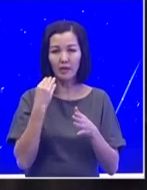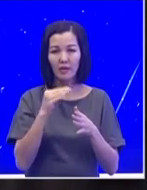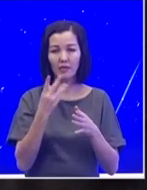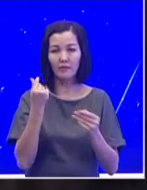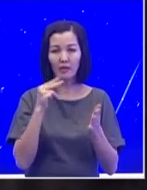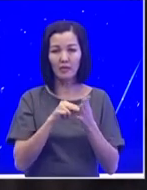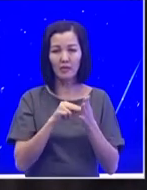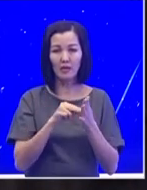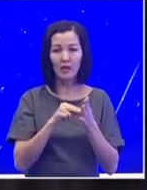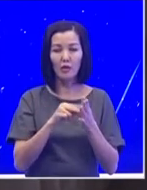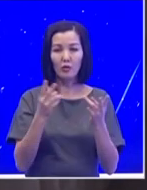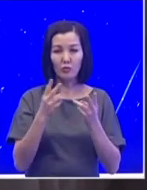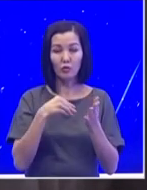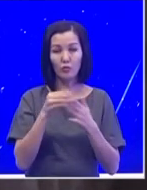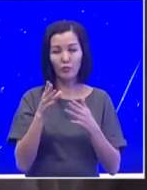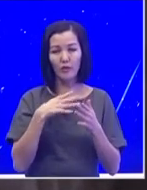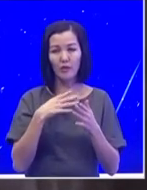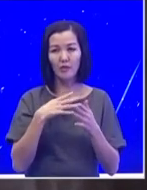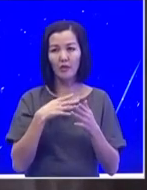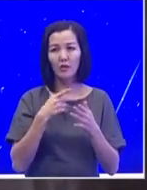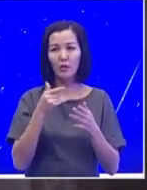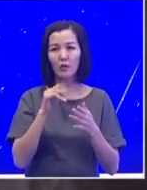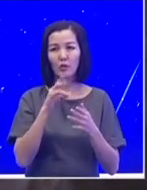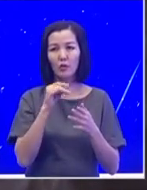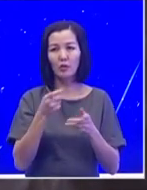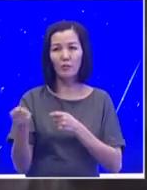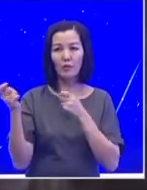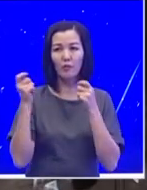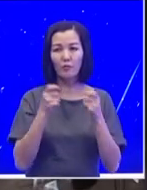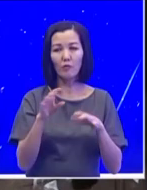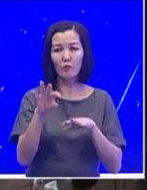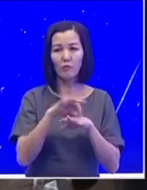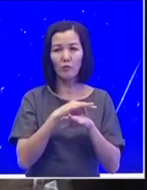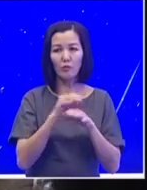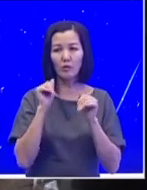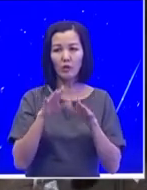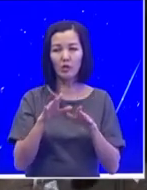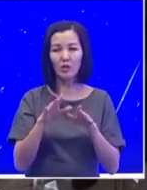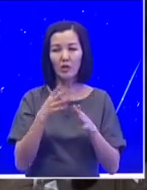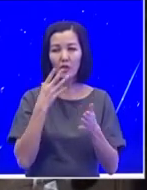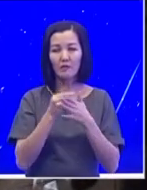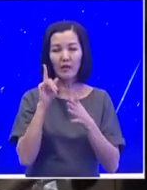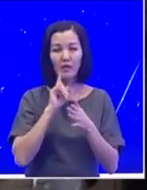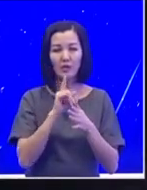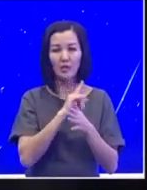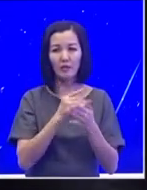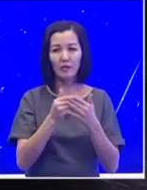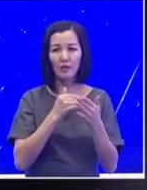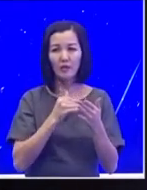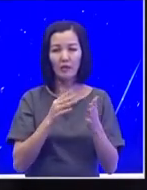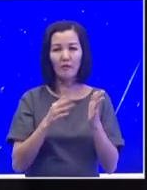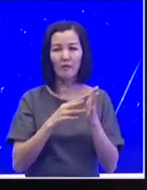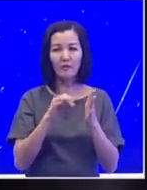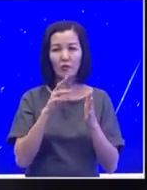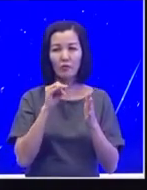цена, почему бы не взять? А Гульжан Шарпханказы привел сюда ее супруг. Он решил сделать подарок жене в преддверии женского